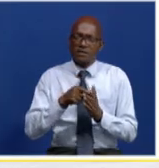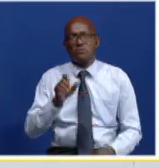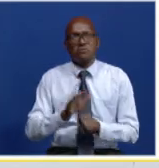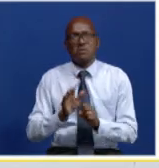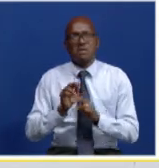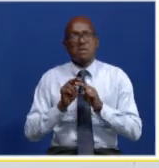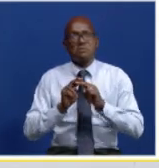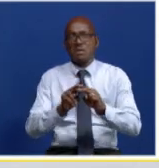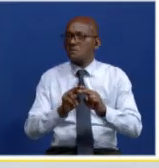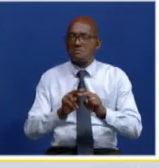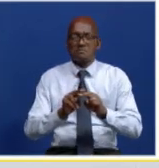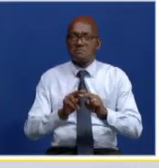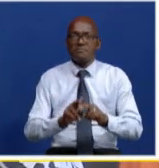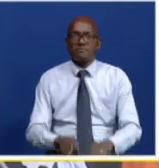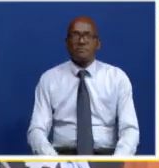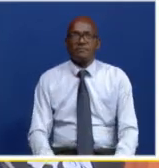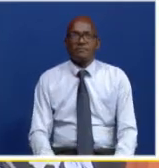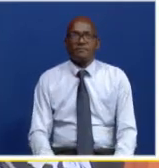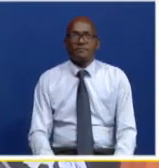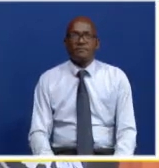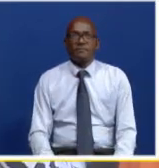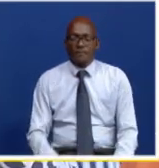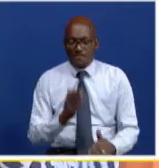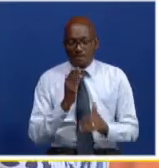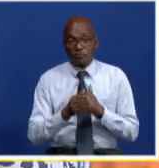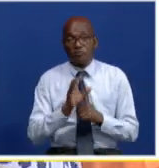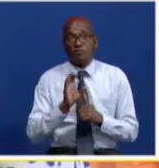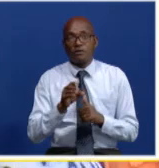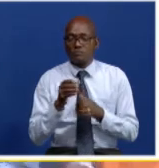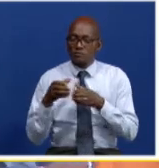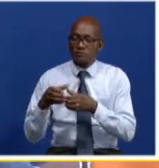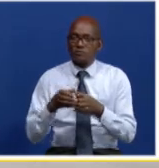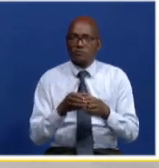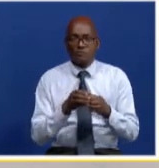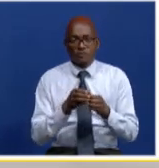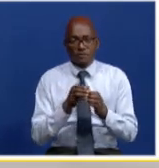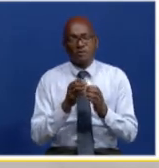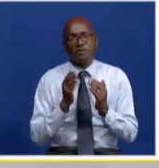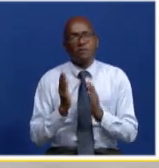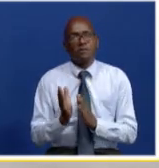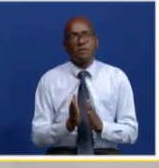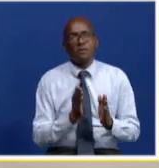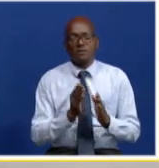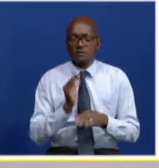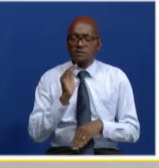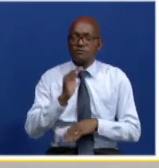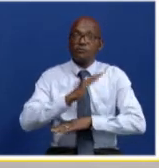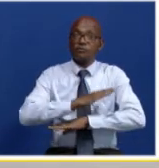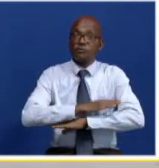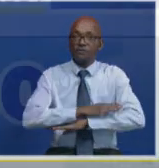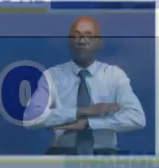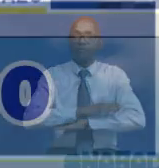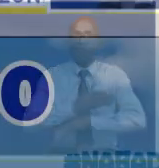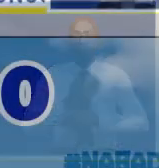katika msu wa siku kuu za mwisho wa mwaka weny pika pika ningi makundi ya watu waki wanga kwa ajili ya safari za mumz ya mwisho wa